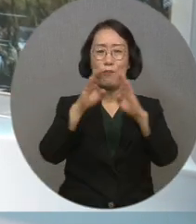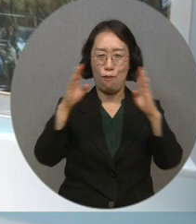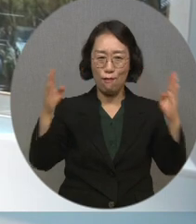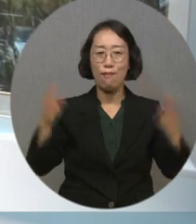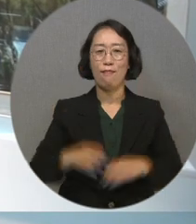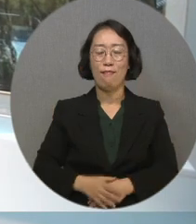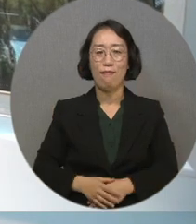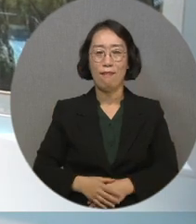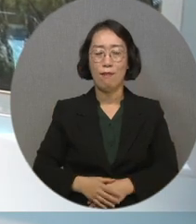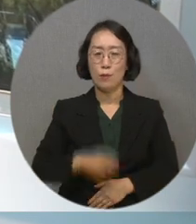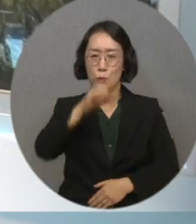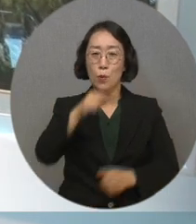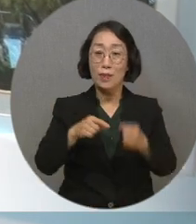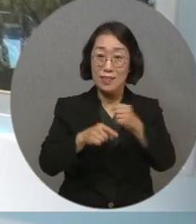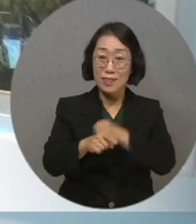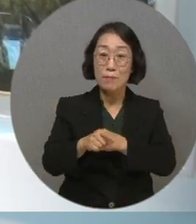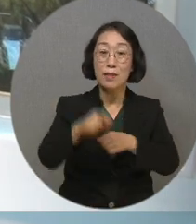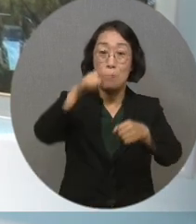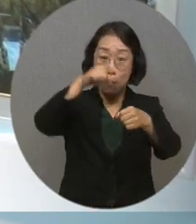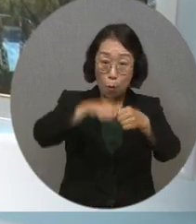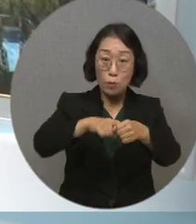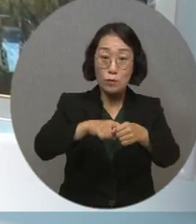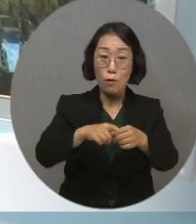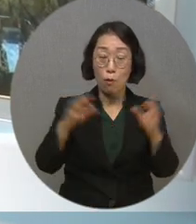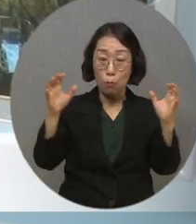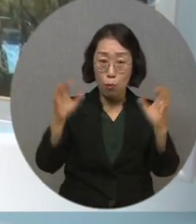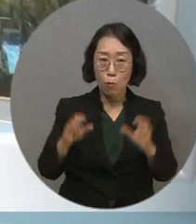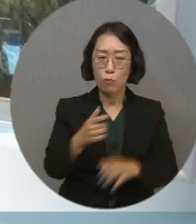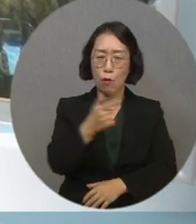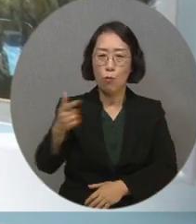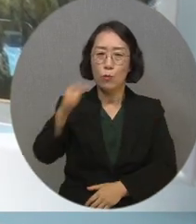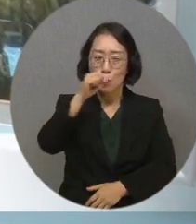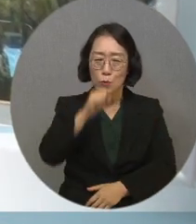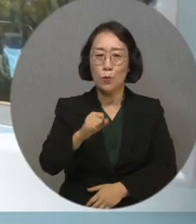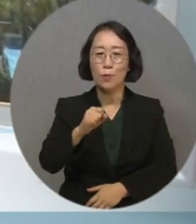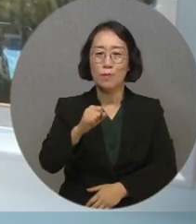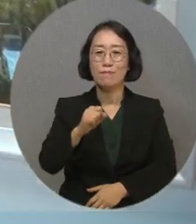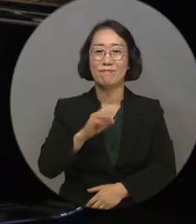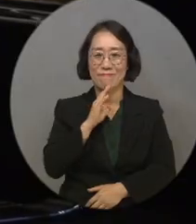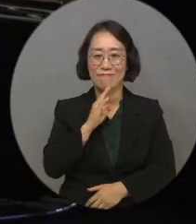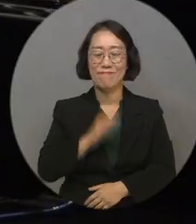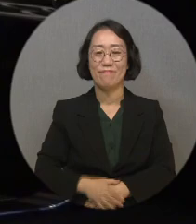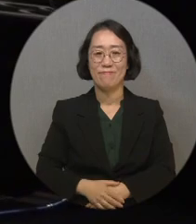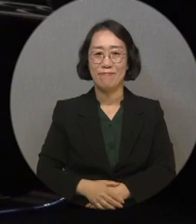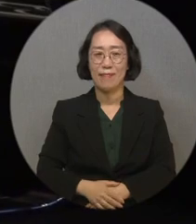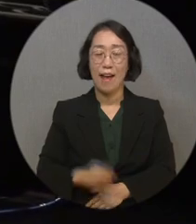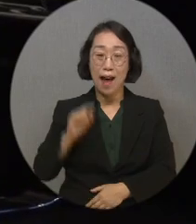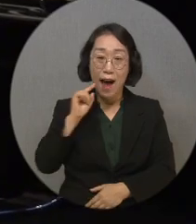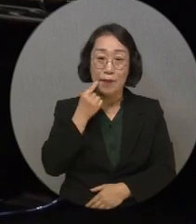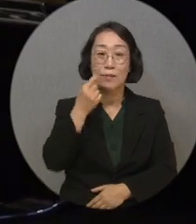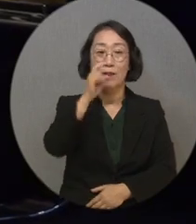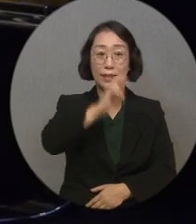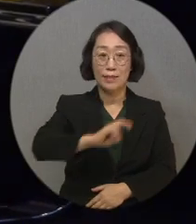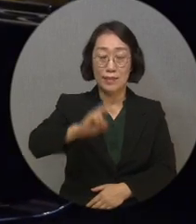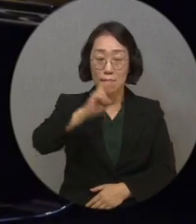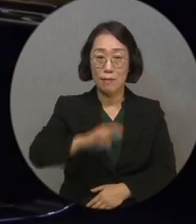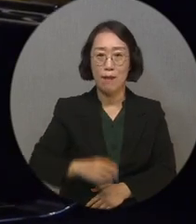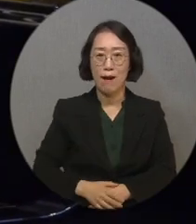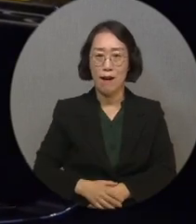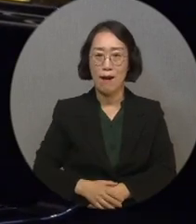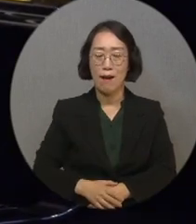좋은 의미로 이렇게 했다는 게 너무 좋고 실감납니다. 아름다운 음악과